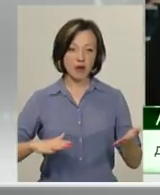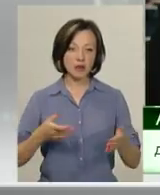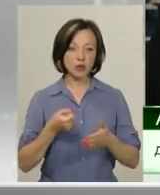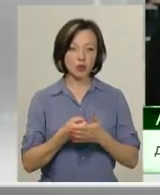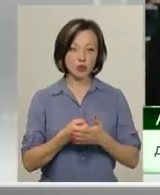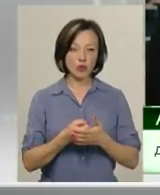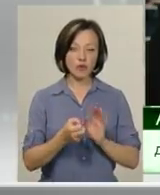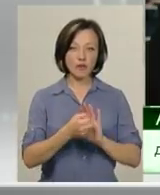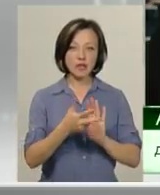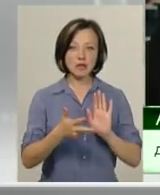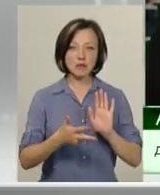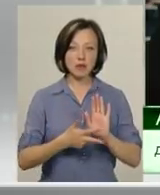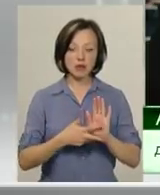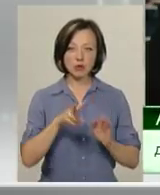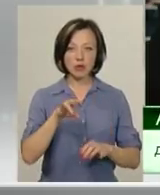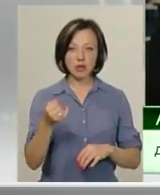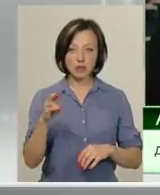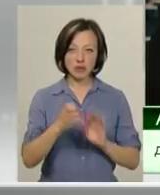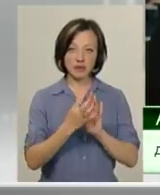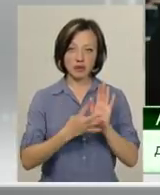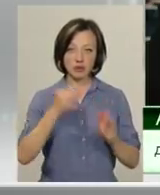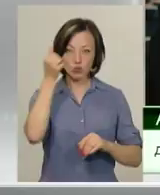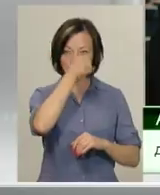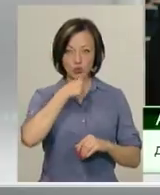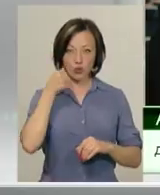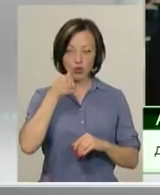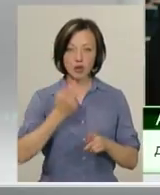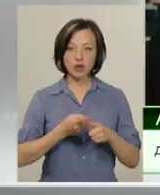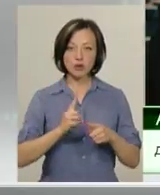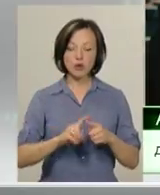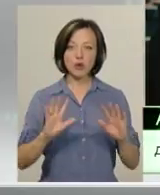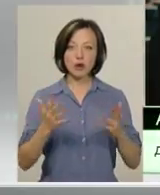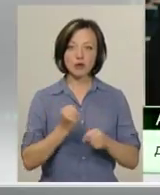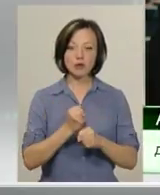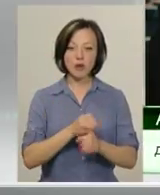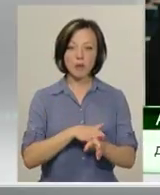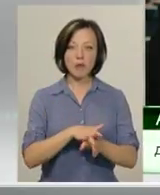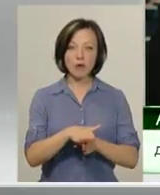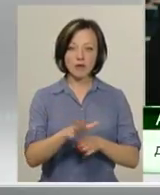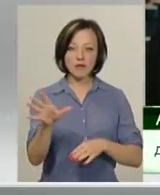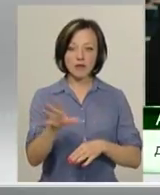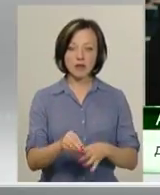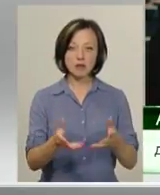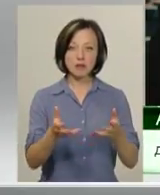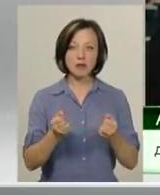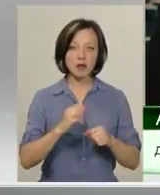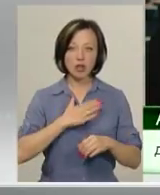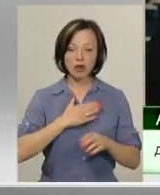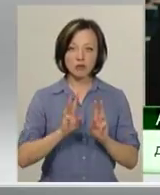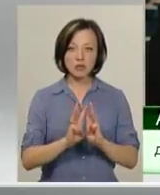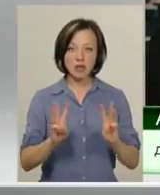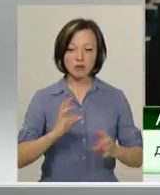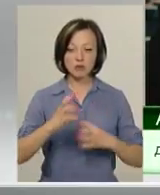до 18 липня 2019 року. Ми цього разу зробили повністю весь прийом не на нашому сайті,